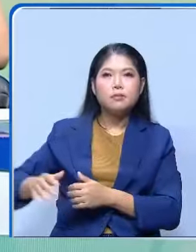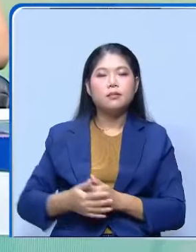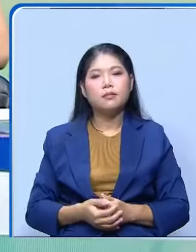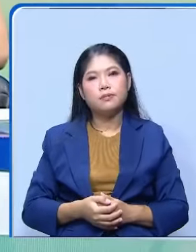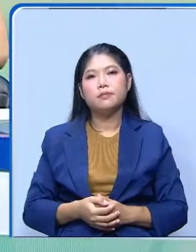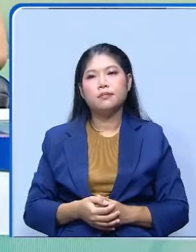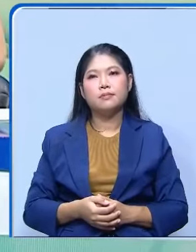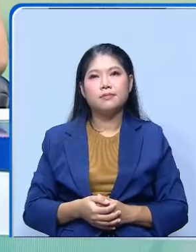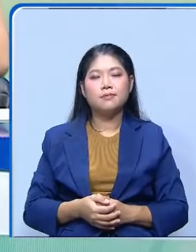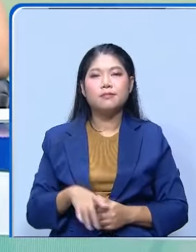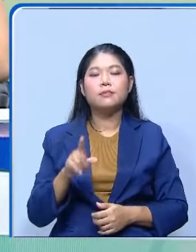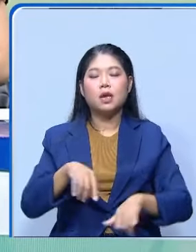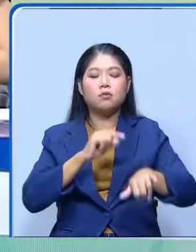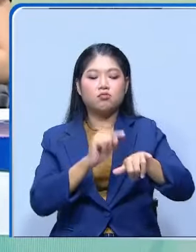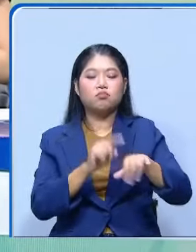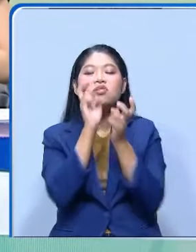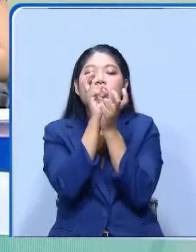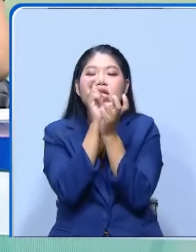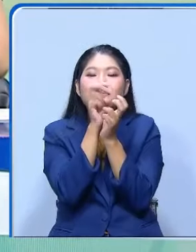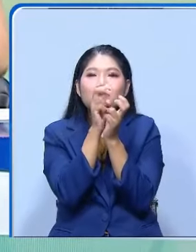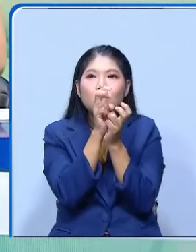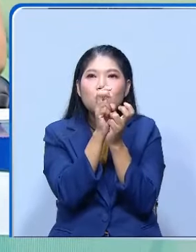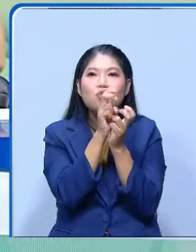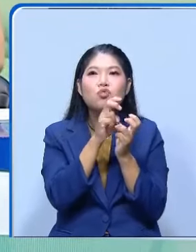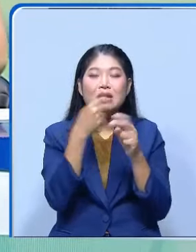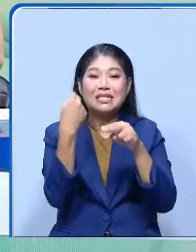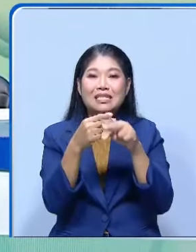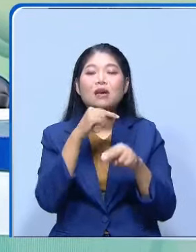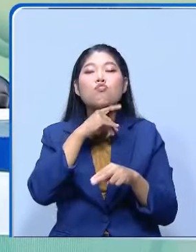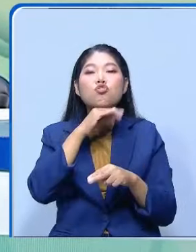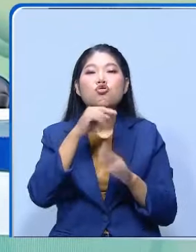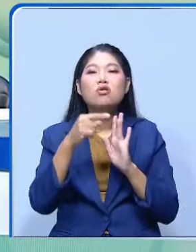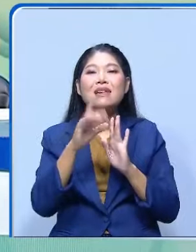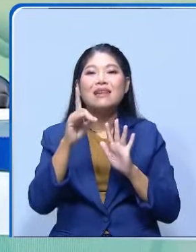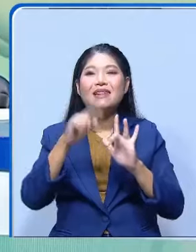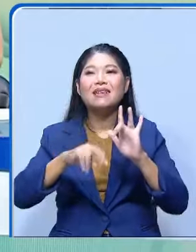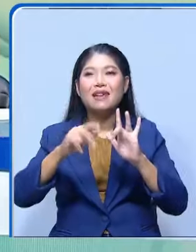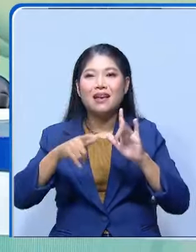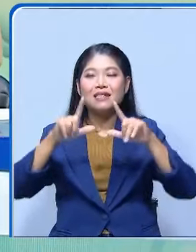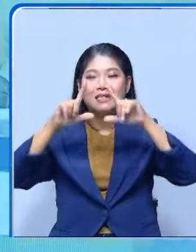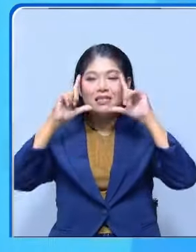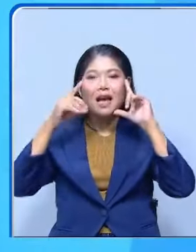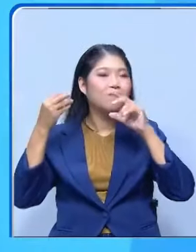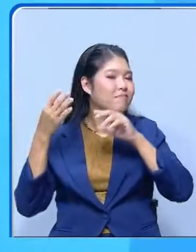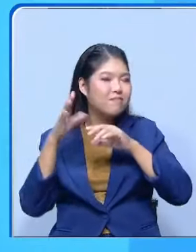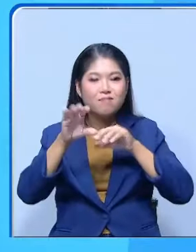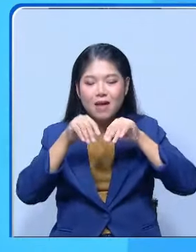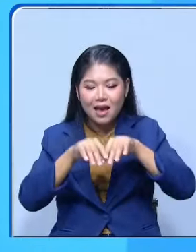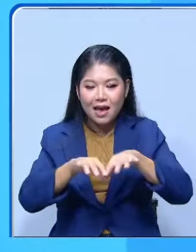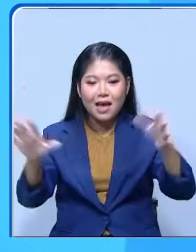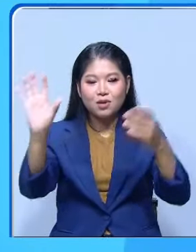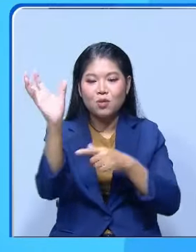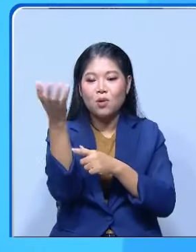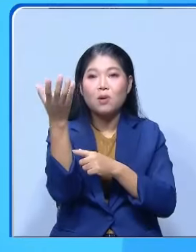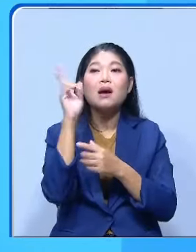ความดังของเจ้าหมูเด้งเนี่ยต้องบอกว่าปังจริง ๆ ตอนนี้ดังไกลไปทั่วโลกแล้วนะคะสำนักข่าวต่างประเทศต่างลง